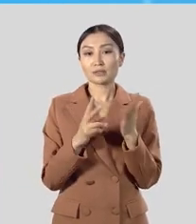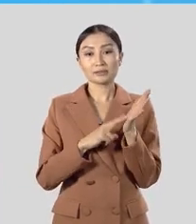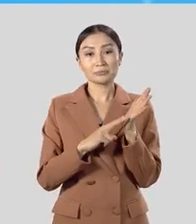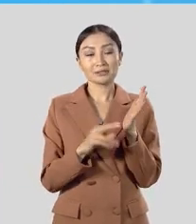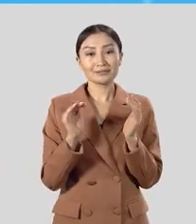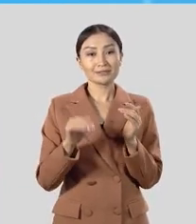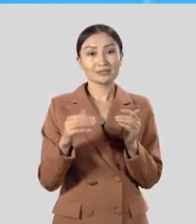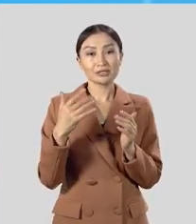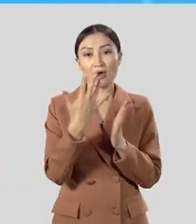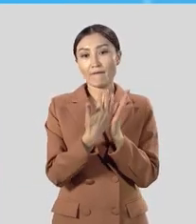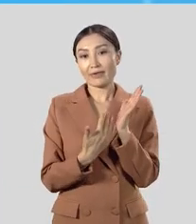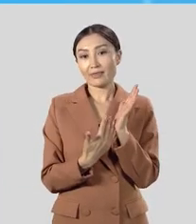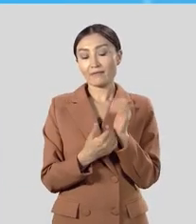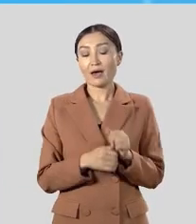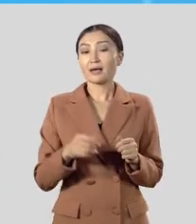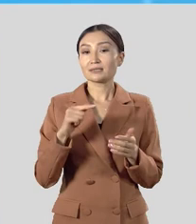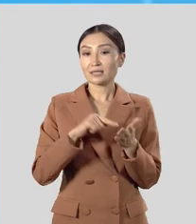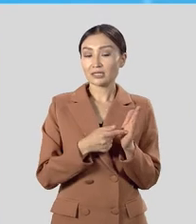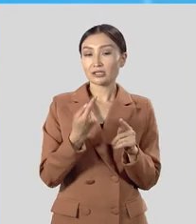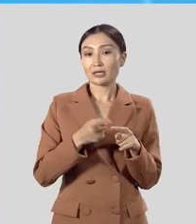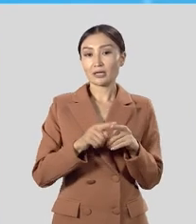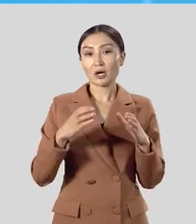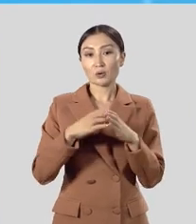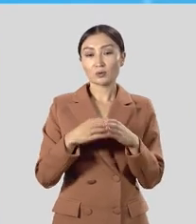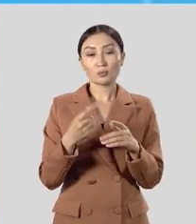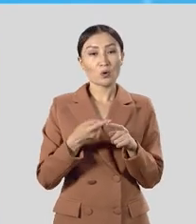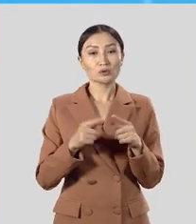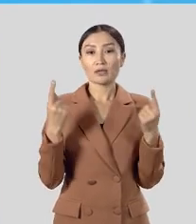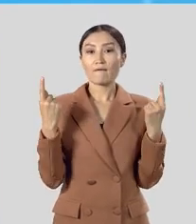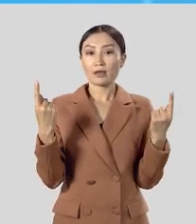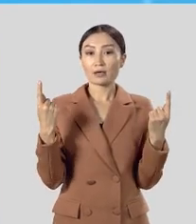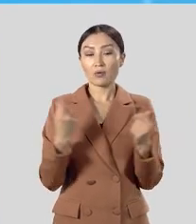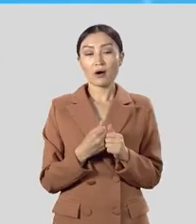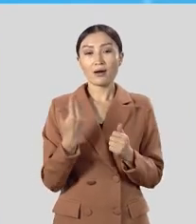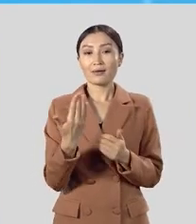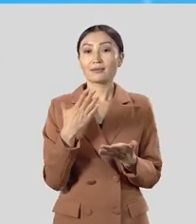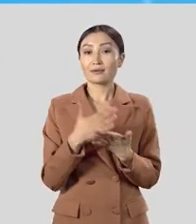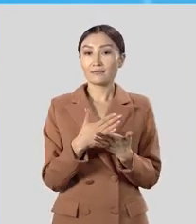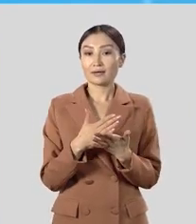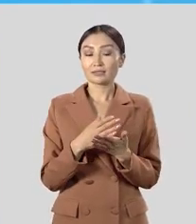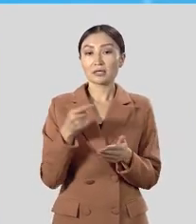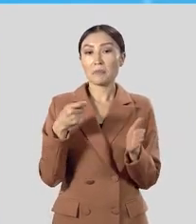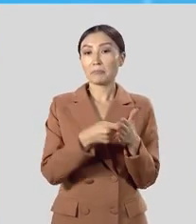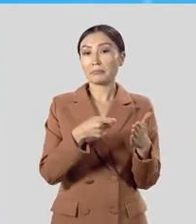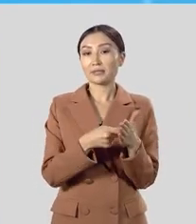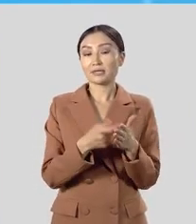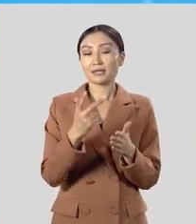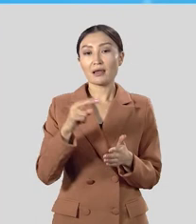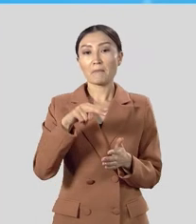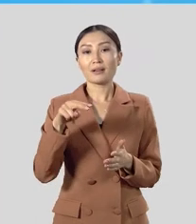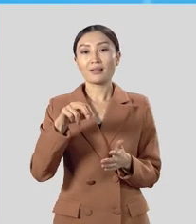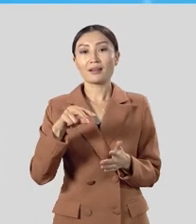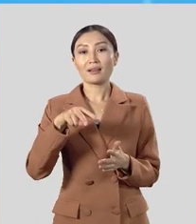70 тысяч видов. Значение этой группы животных очень велико. Они являются пищей для